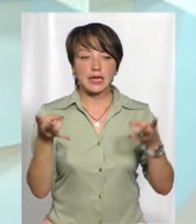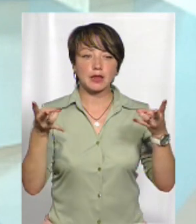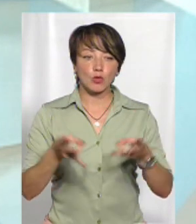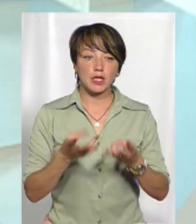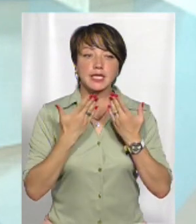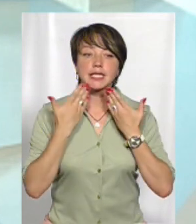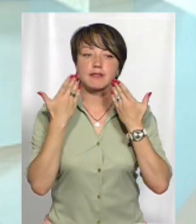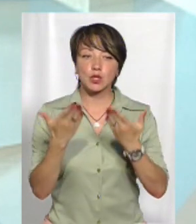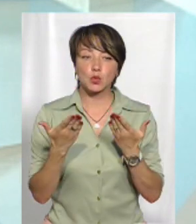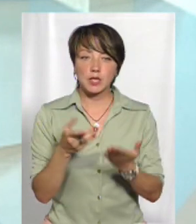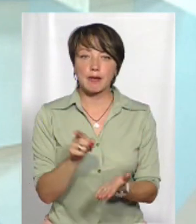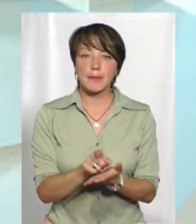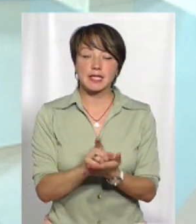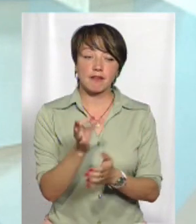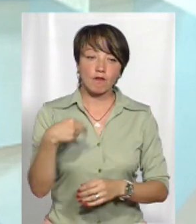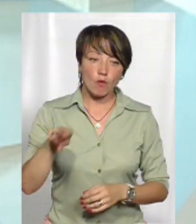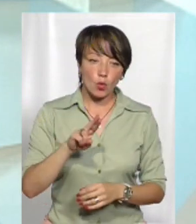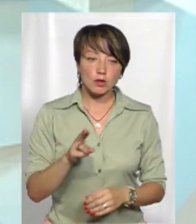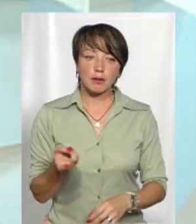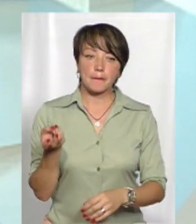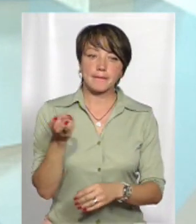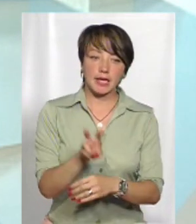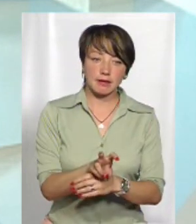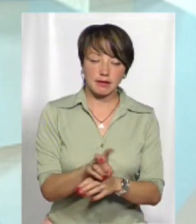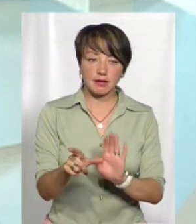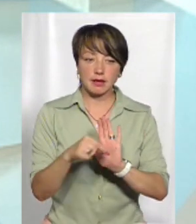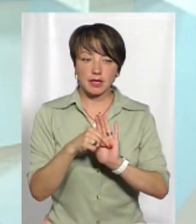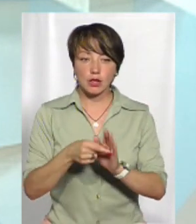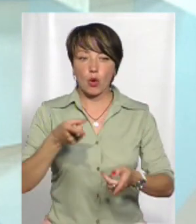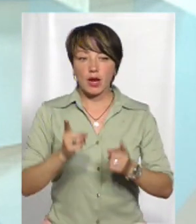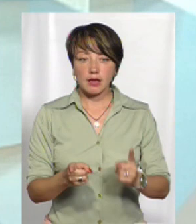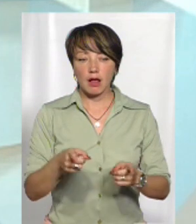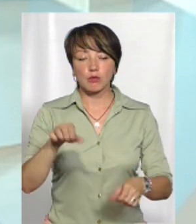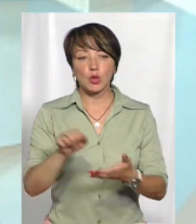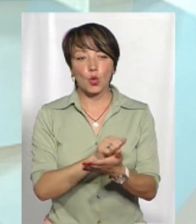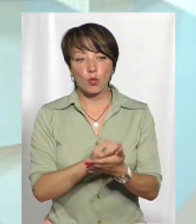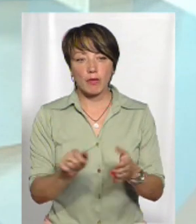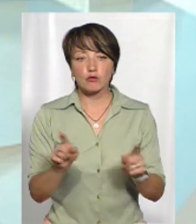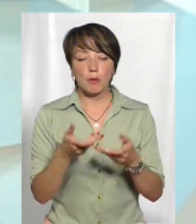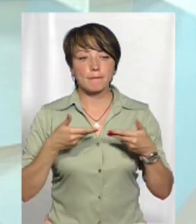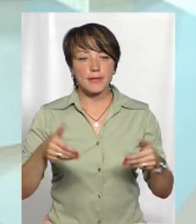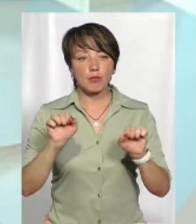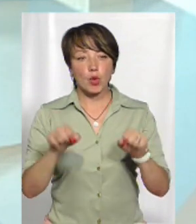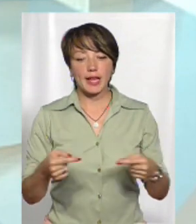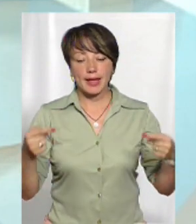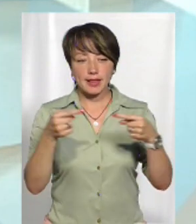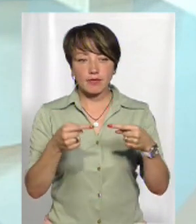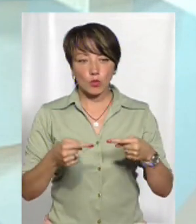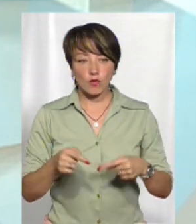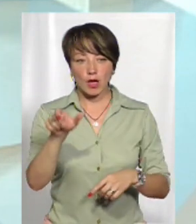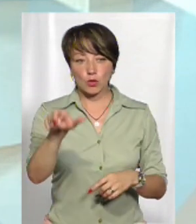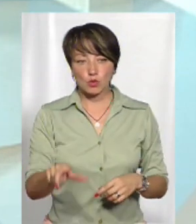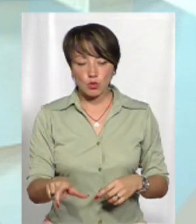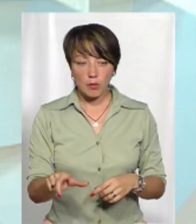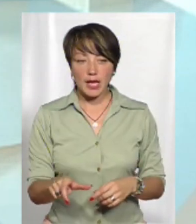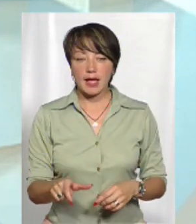необхідно звернутися в органи пенсійного фонду, прийти з оригіналами документів для того, щоб ми могли ідентифікувати цю